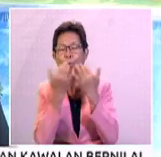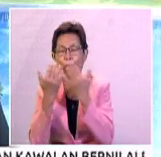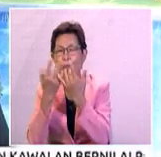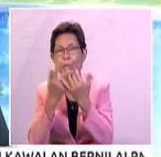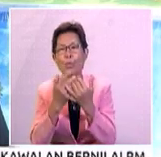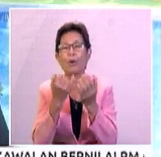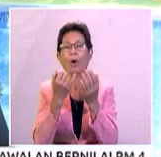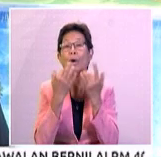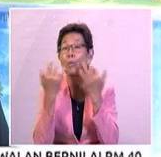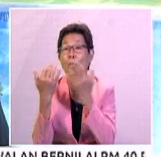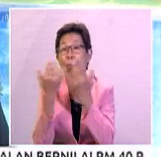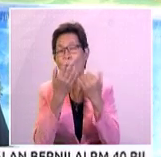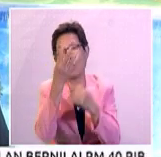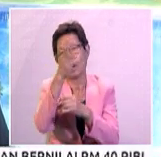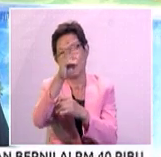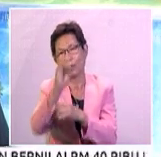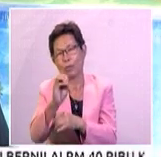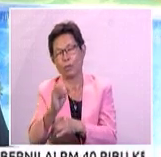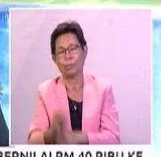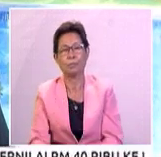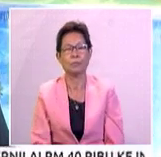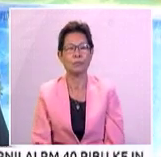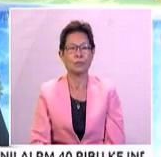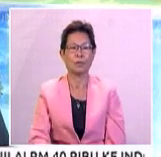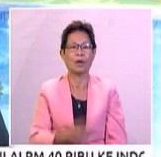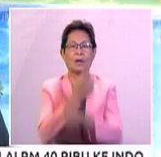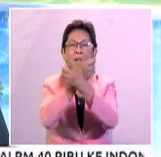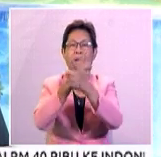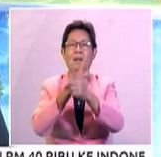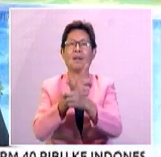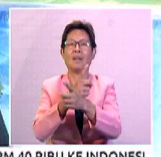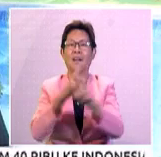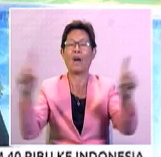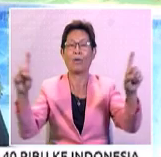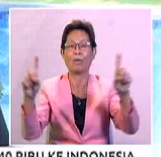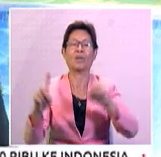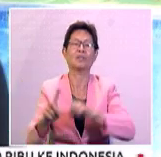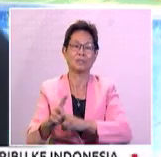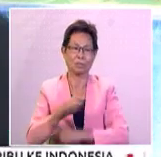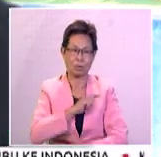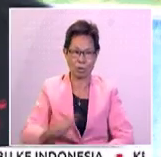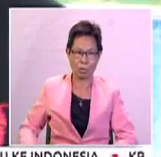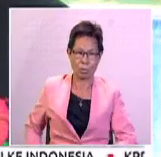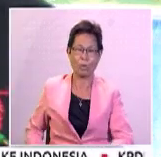keputeraan duli Tuanku yang ke-60. Daulat Tuanku, dirgahayu Tuanku.